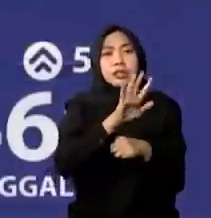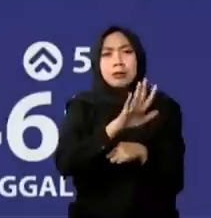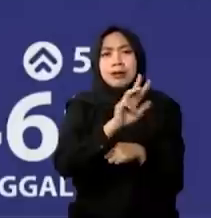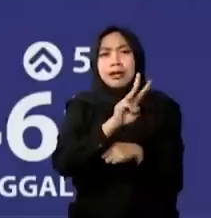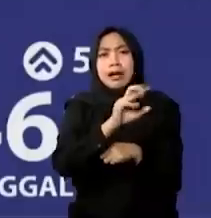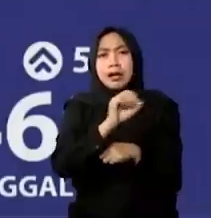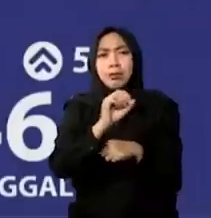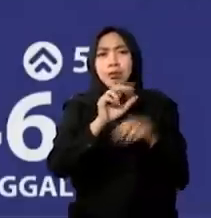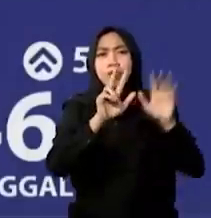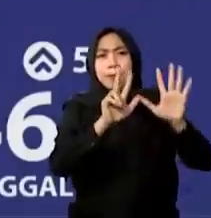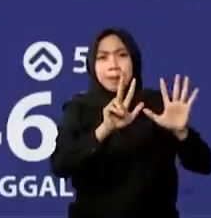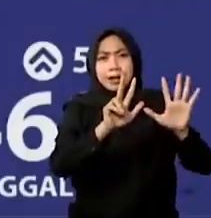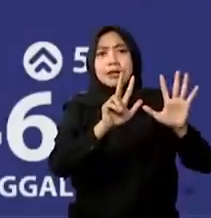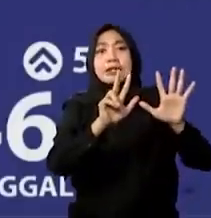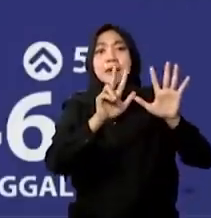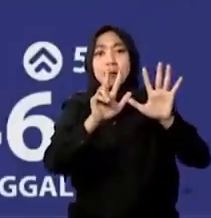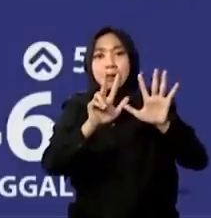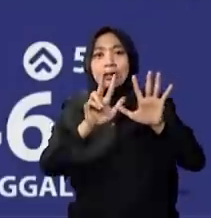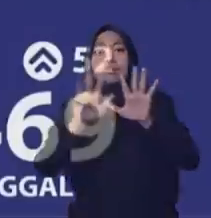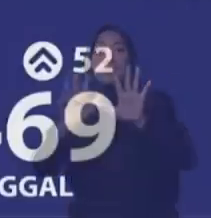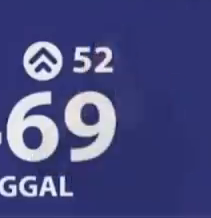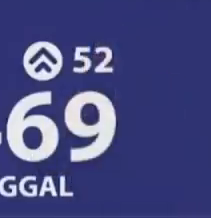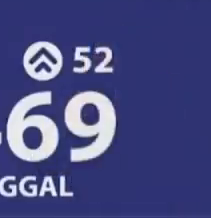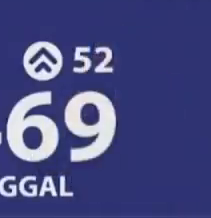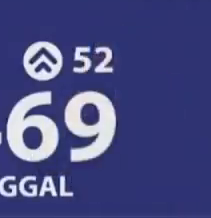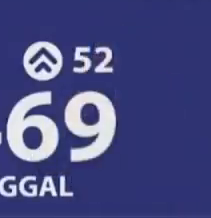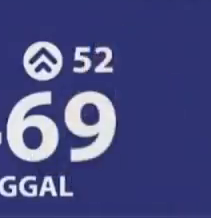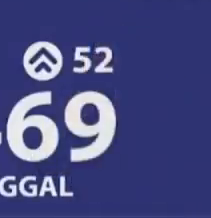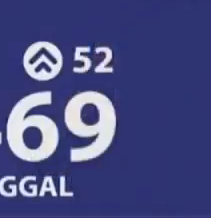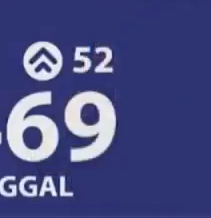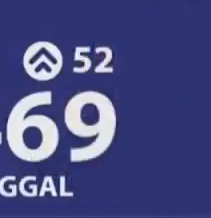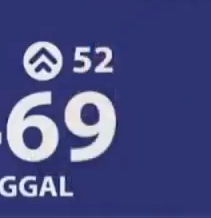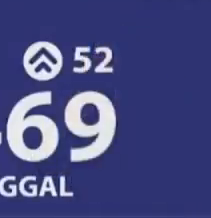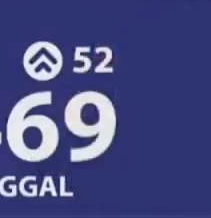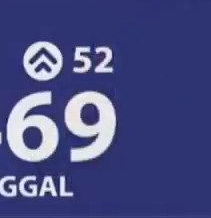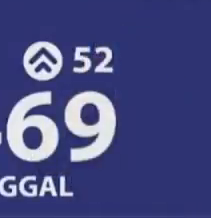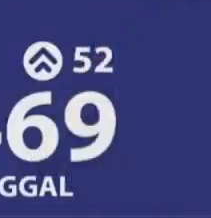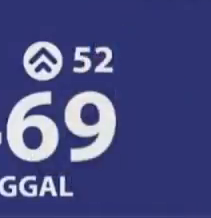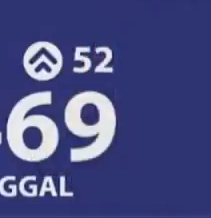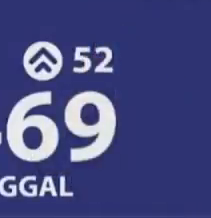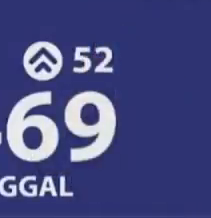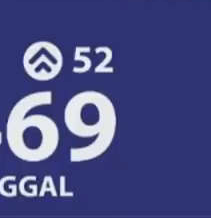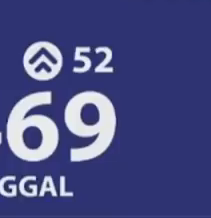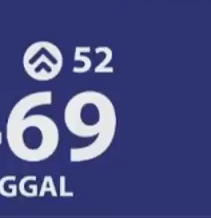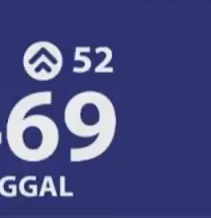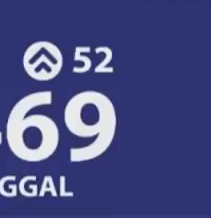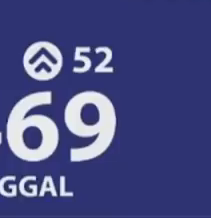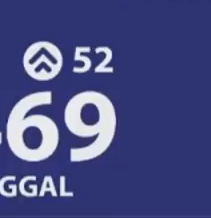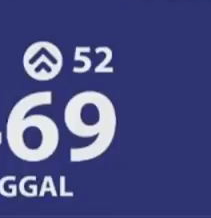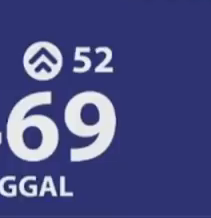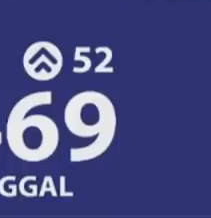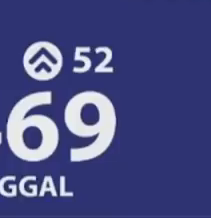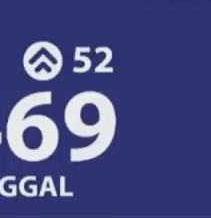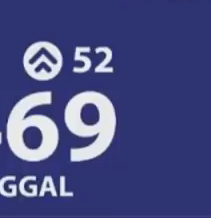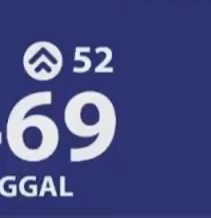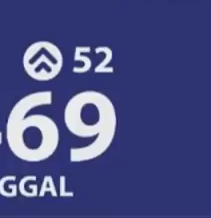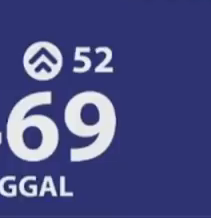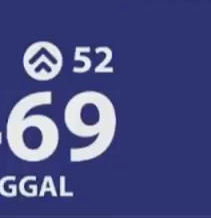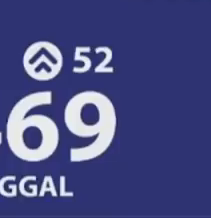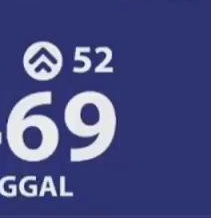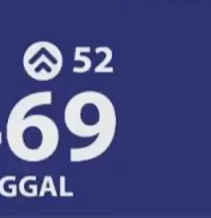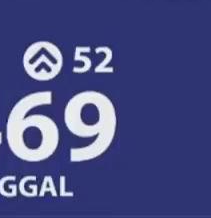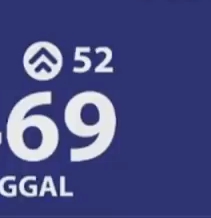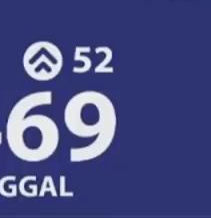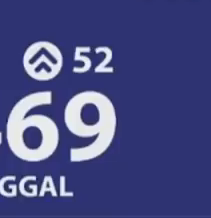3529 orang sementara laporkan meninggal ada 52 orang sehingga total